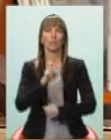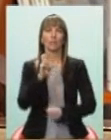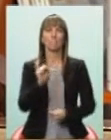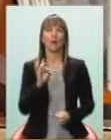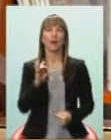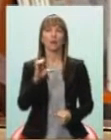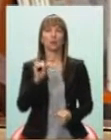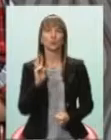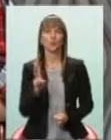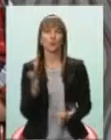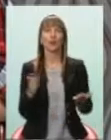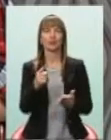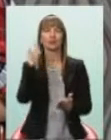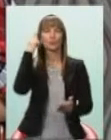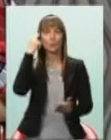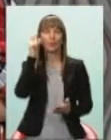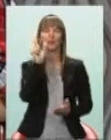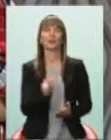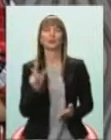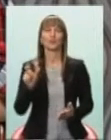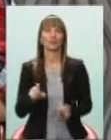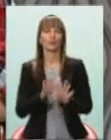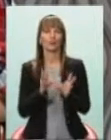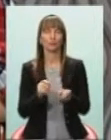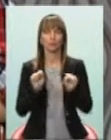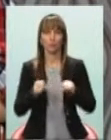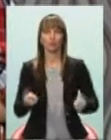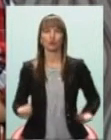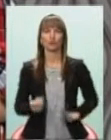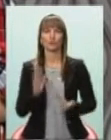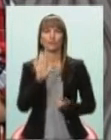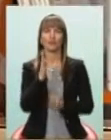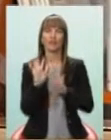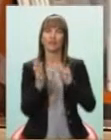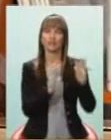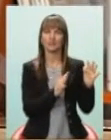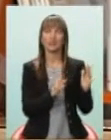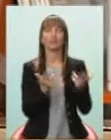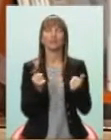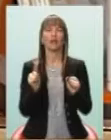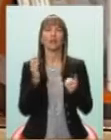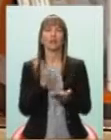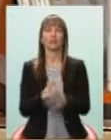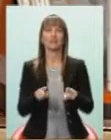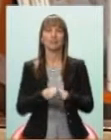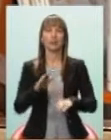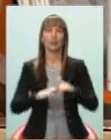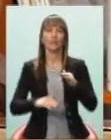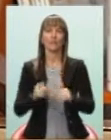барсук. А як ти думаєш, а люди взагалі можуть жити в лісі чи як? Да, є така